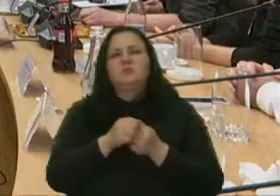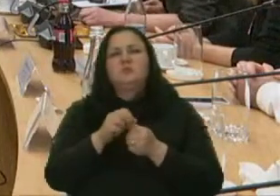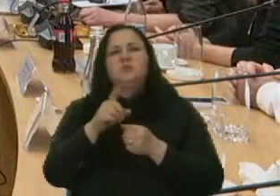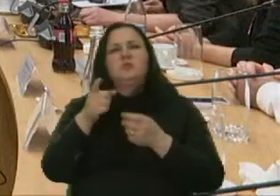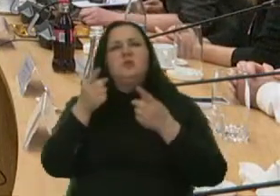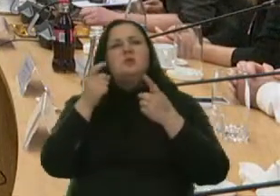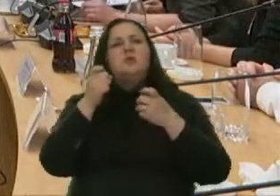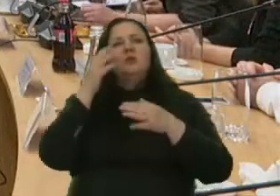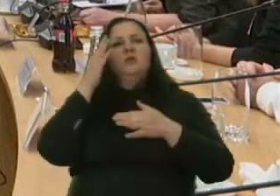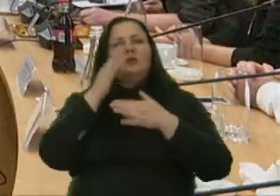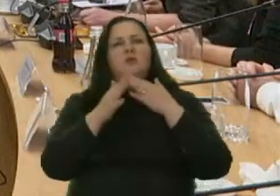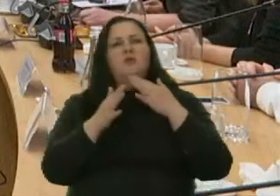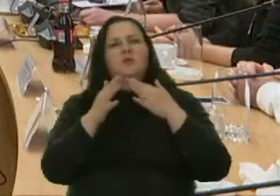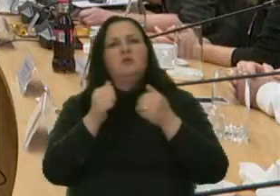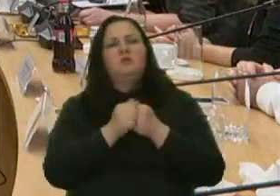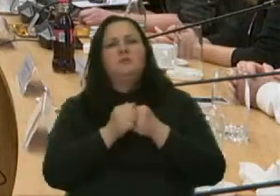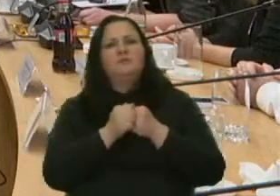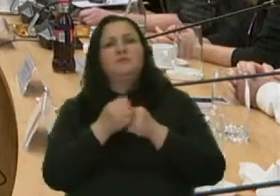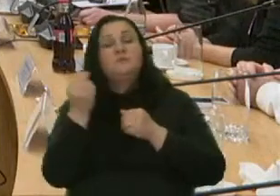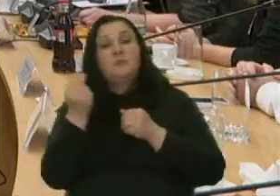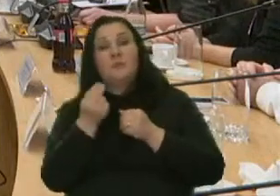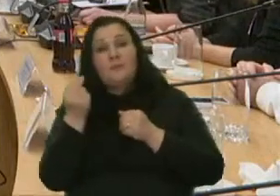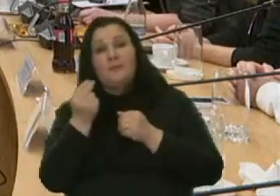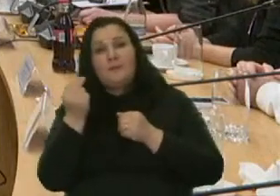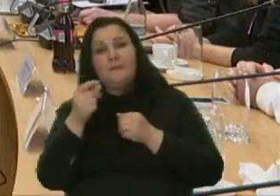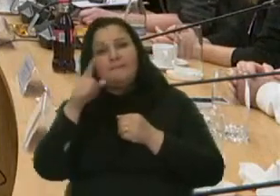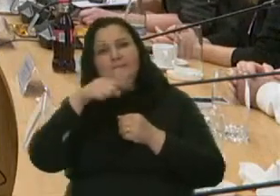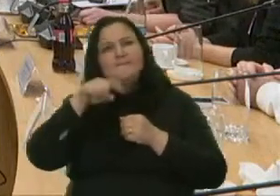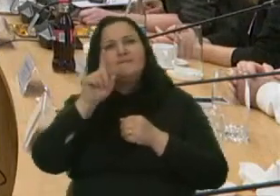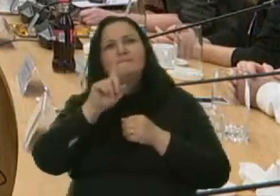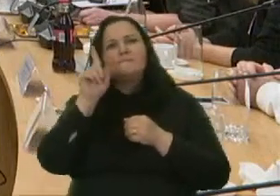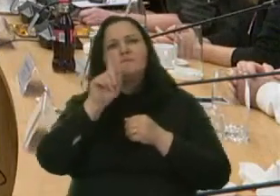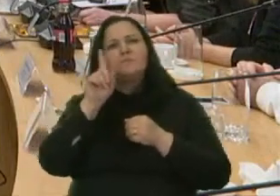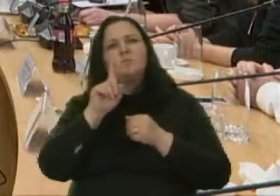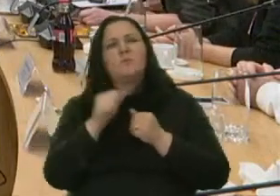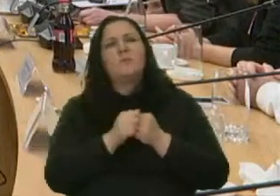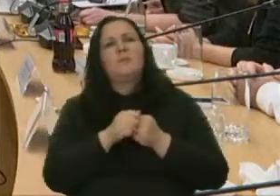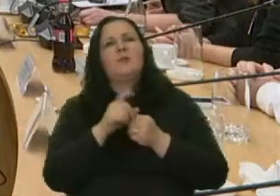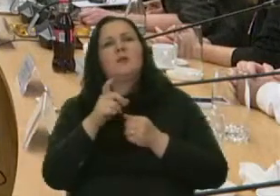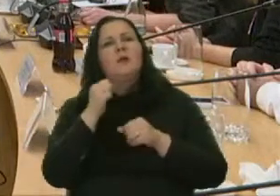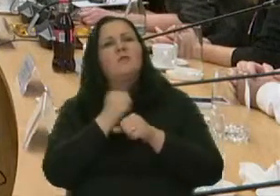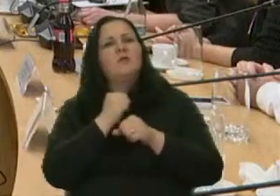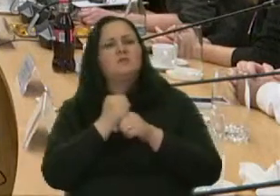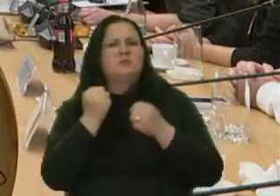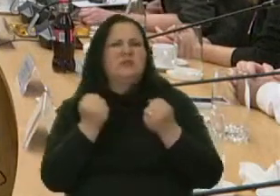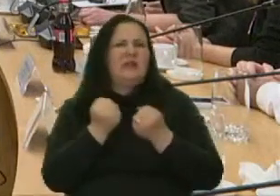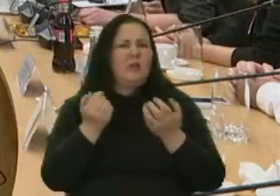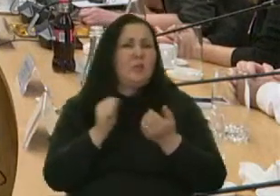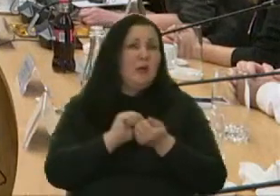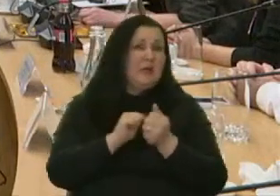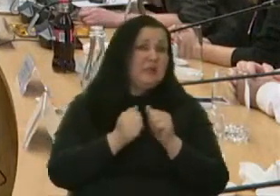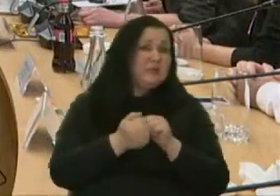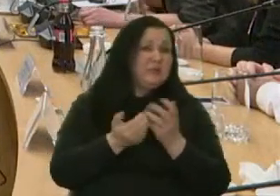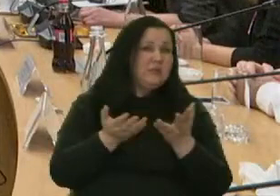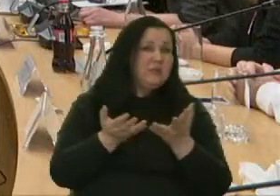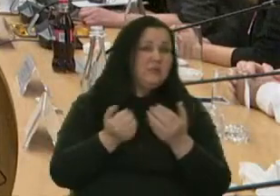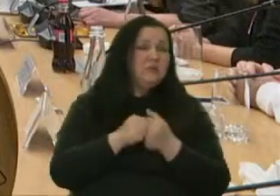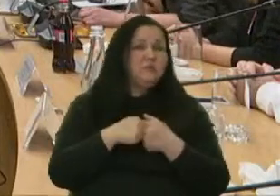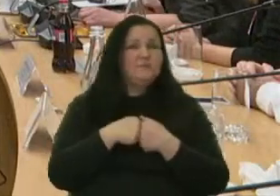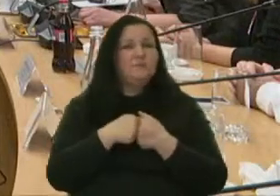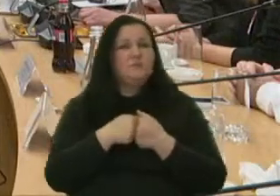cu care într un final Am venit pentru că dumneavoastră nu le ați nu v ați făcut treaba cu